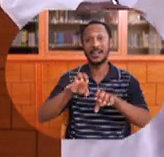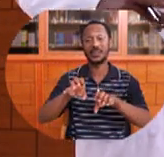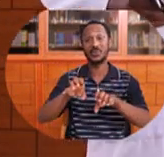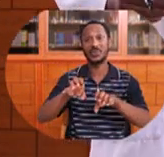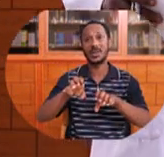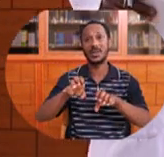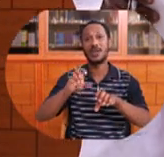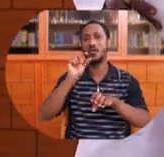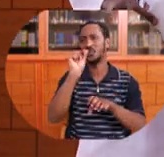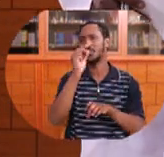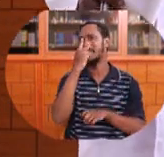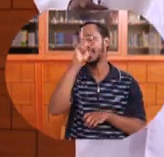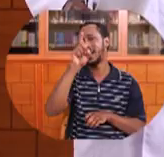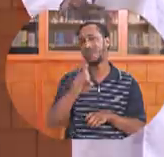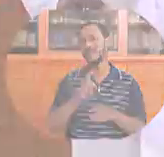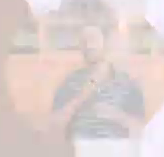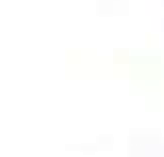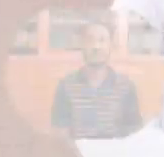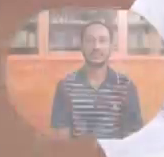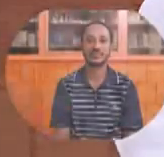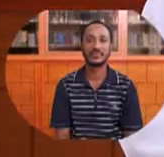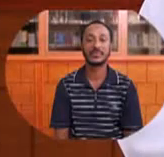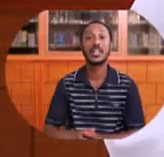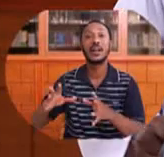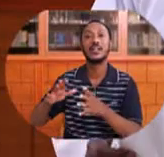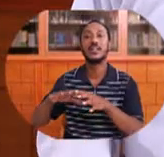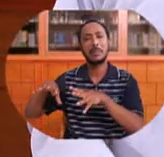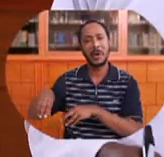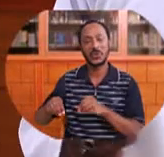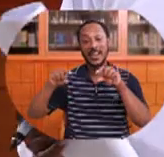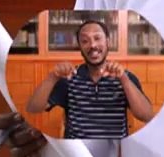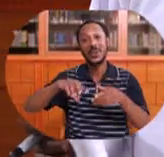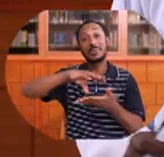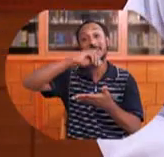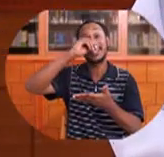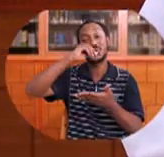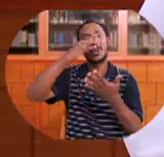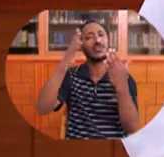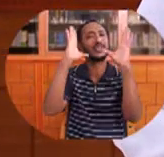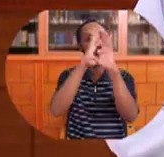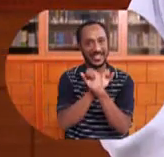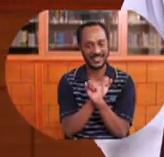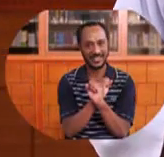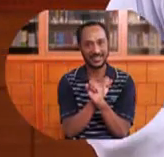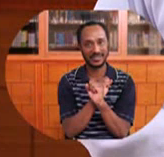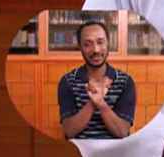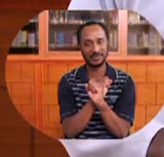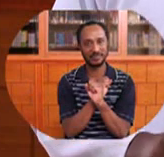such points. Thank you. ተማሪዎች በቃ የዛሬን ትምህርታችን እዚህ ጋር እንቋጫለን።